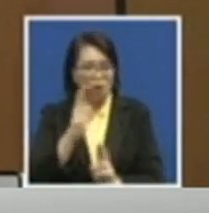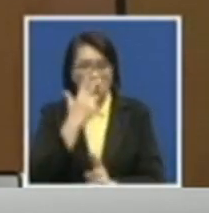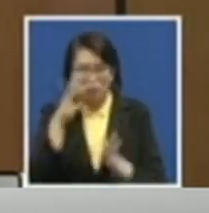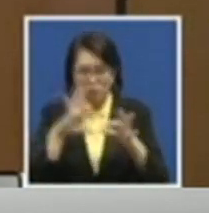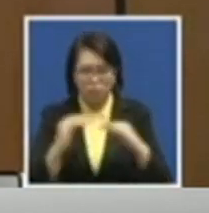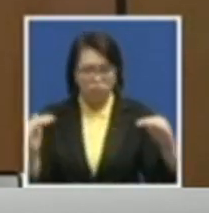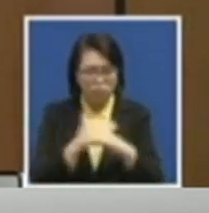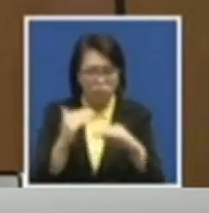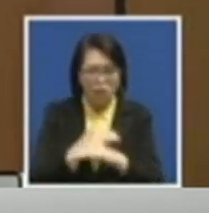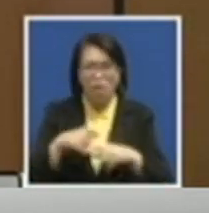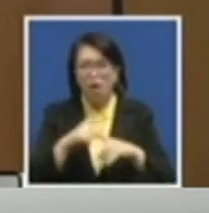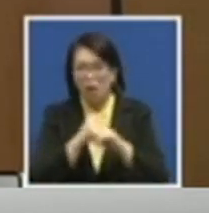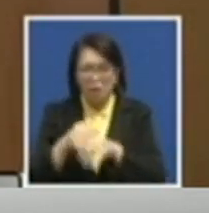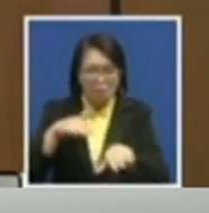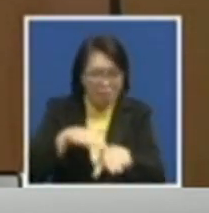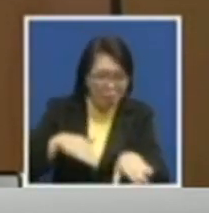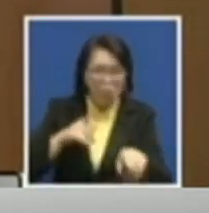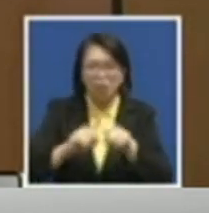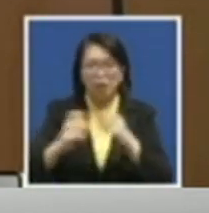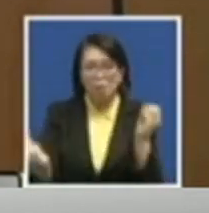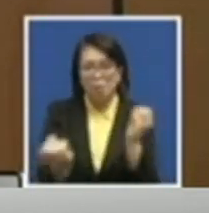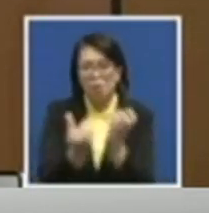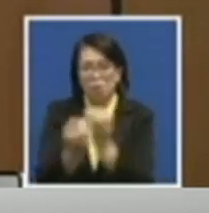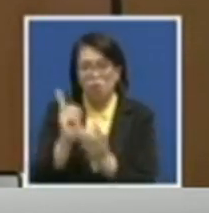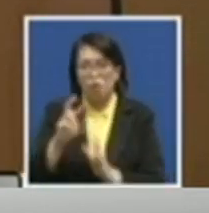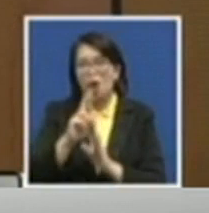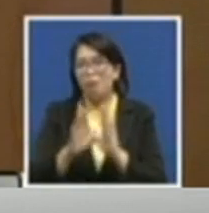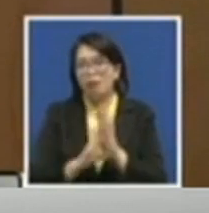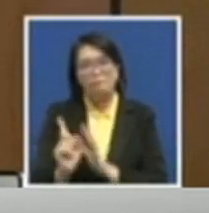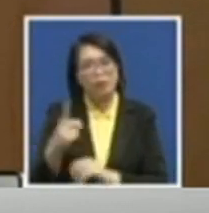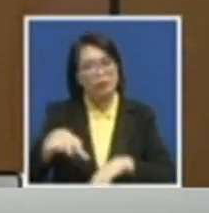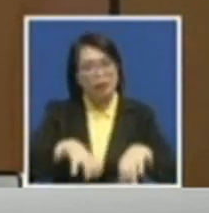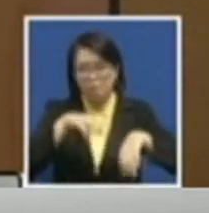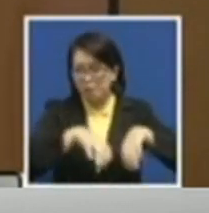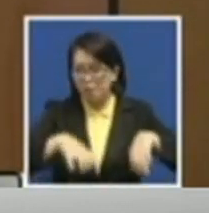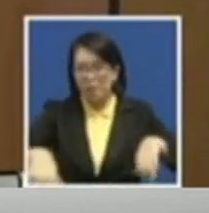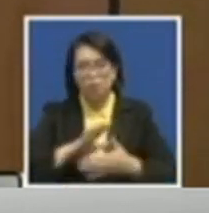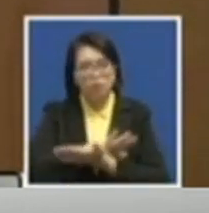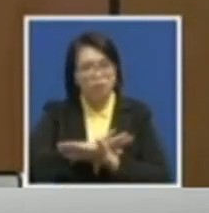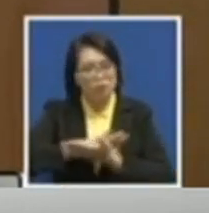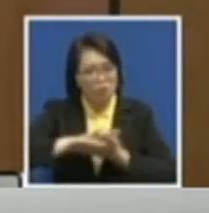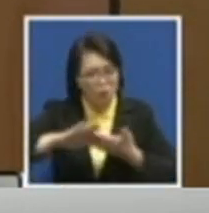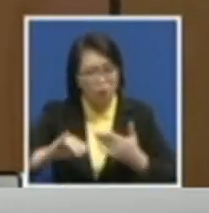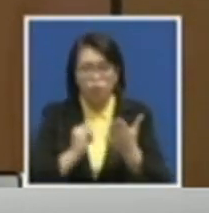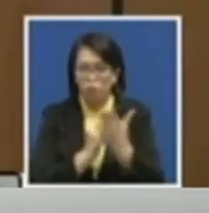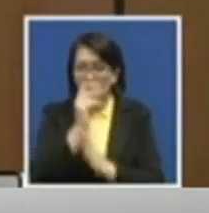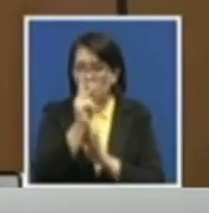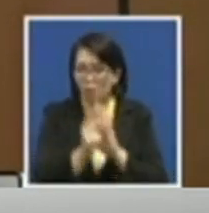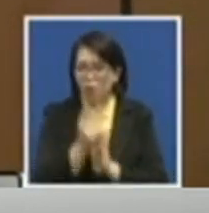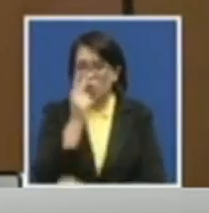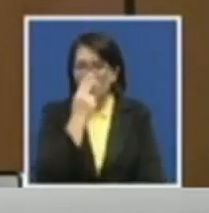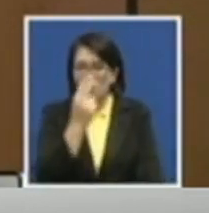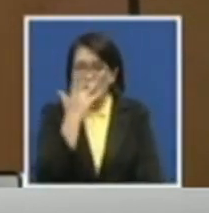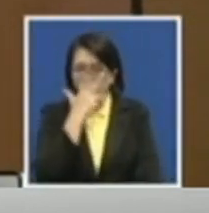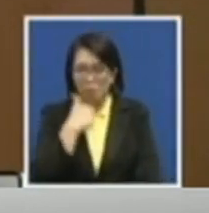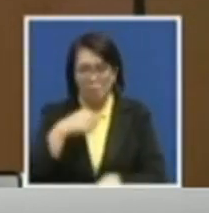าเสียงคนเดียวแล้วคนก็ชอบคนก็เฮเฮแล้วผมถามว่าเอาเงินที่ไหนมาอุดฮะสัมปทานมันก็เขียนไปแล้วว่าราค